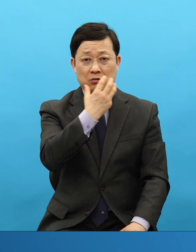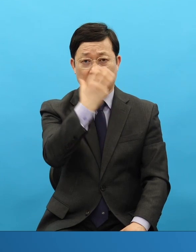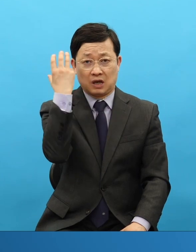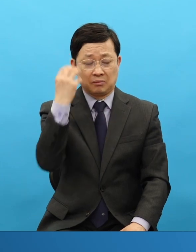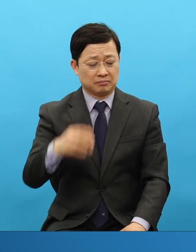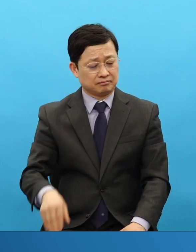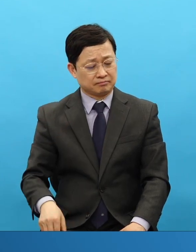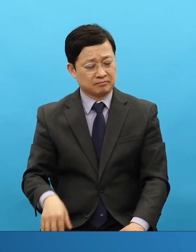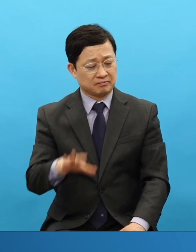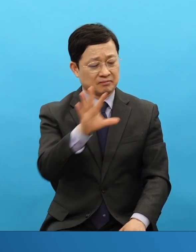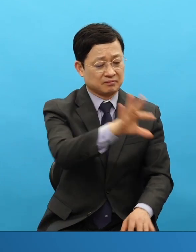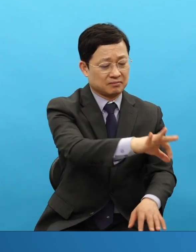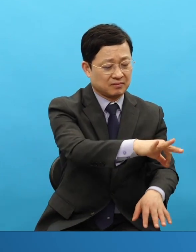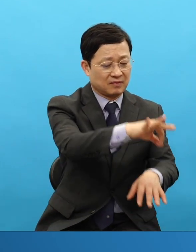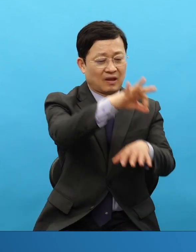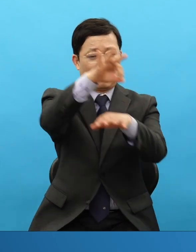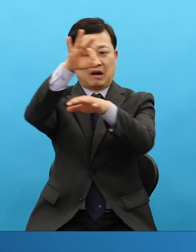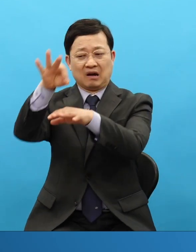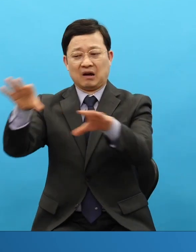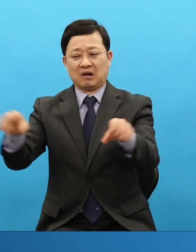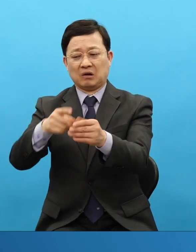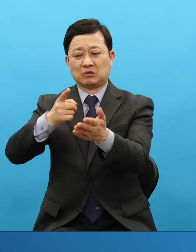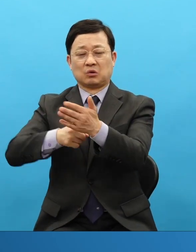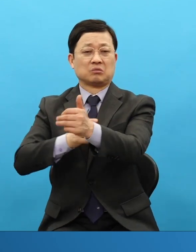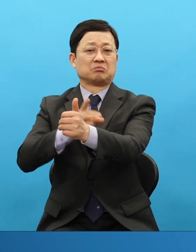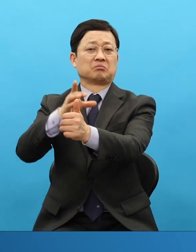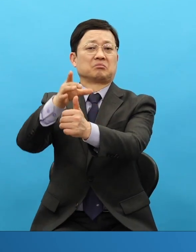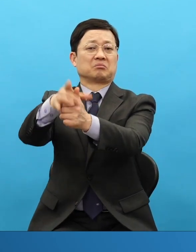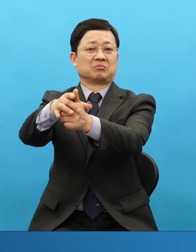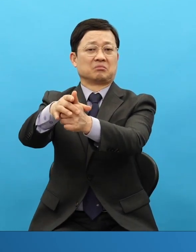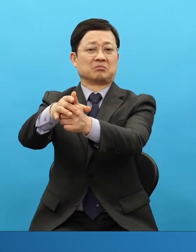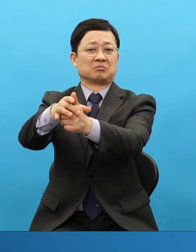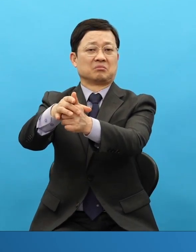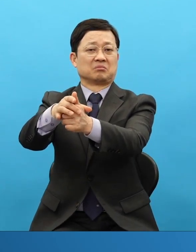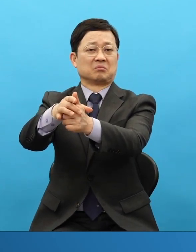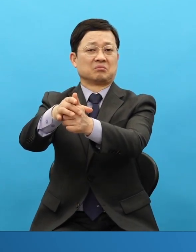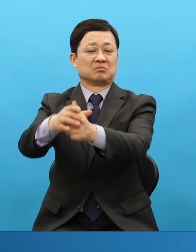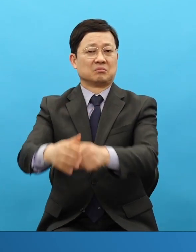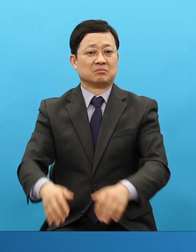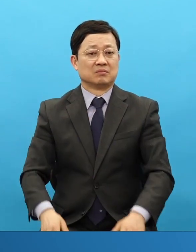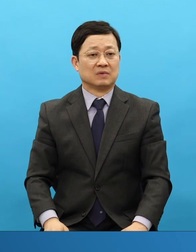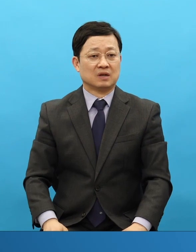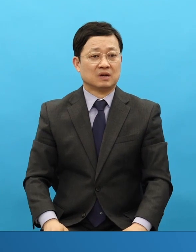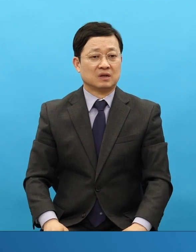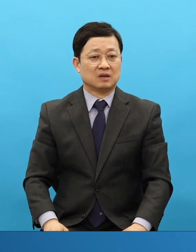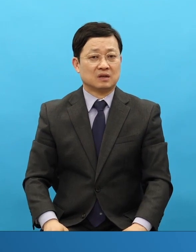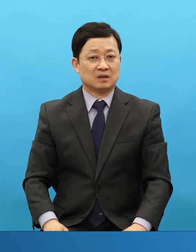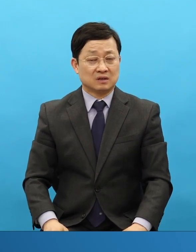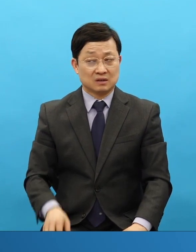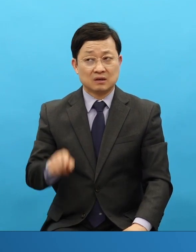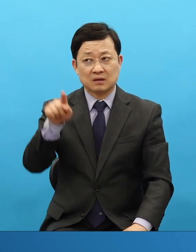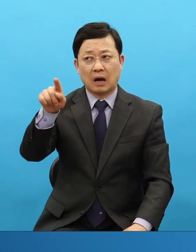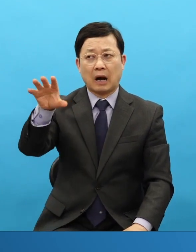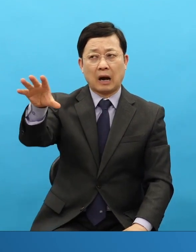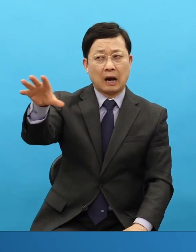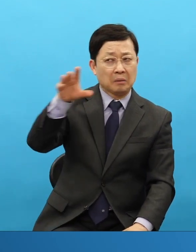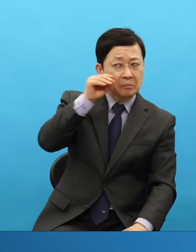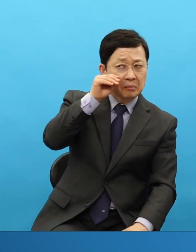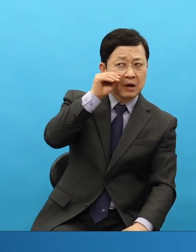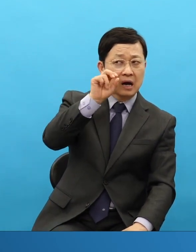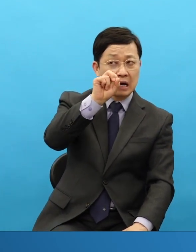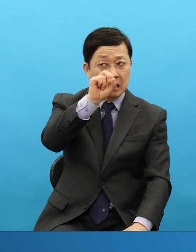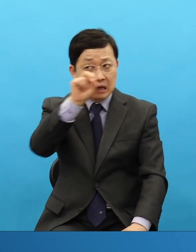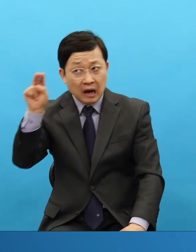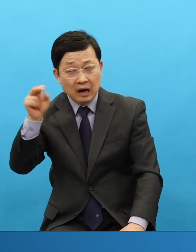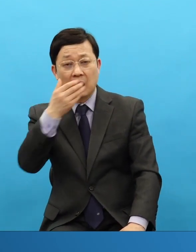raised Joseph to be the governor. 성공했단 말이 아닙니다. 하나님의 절명을 보면서 이래야만 이게 전달 해결되는 거예요. I'm not talking about success. It